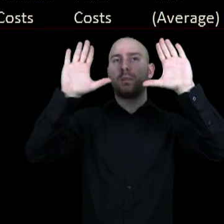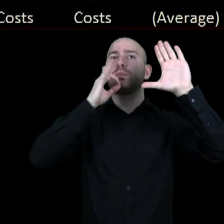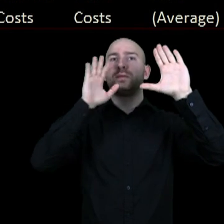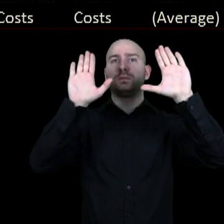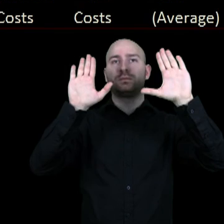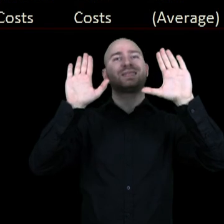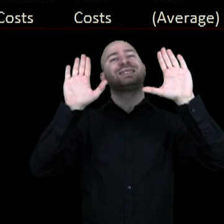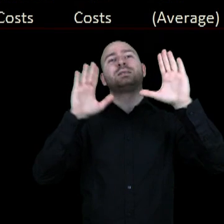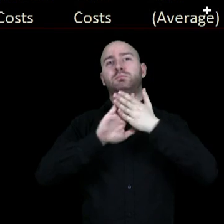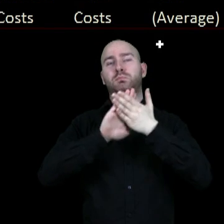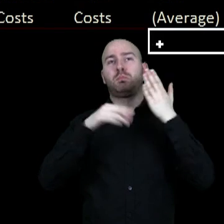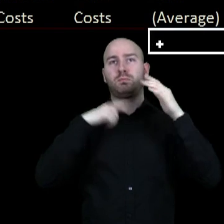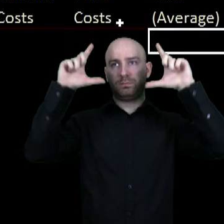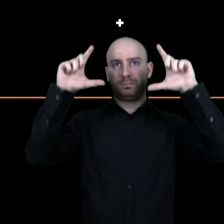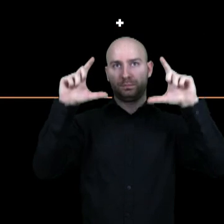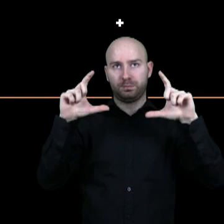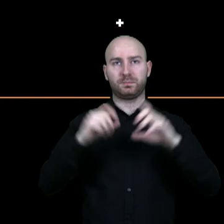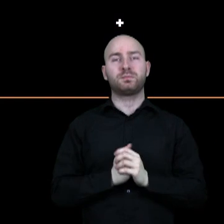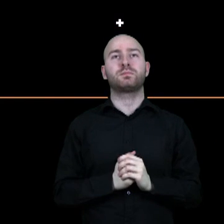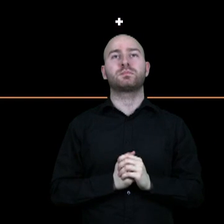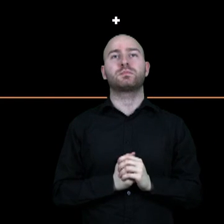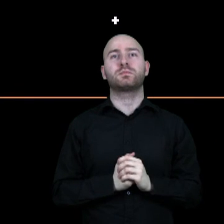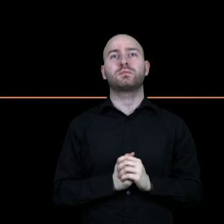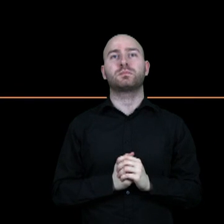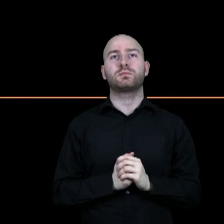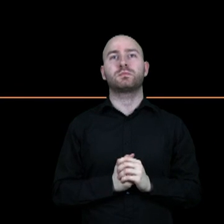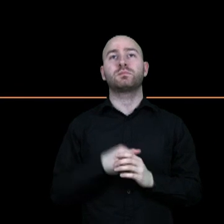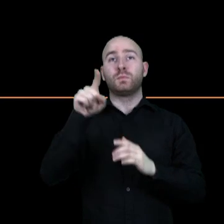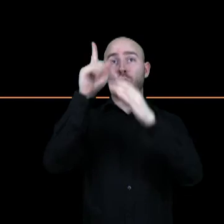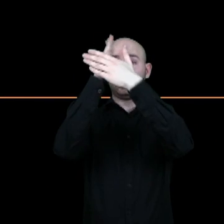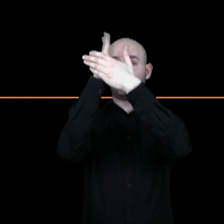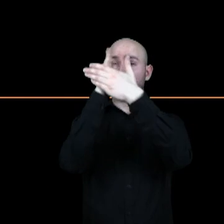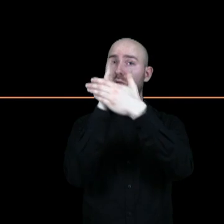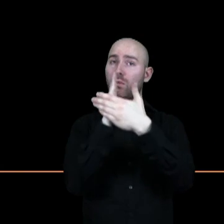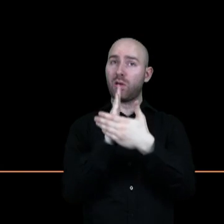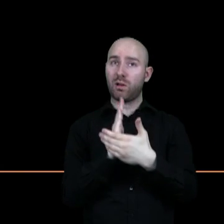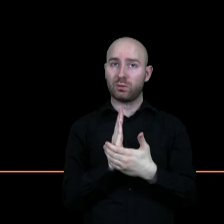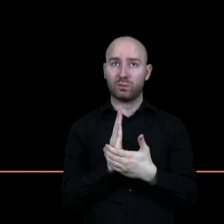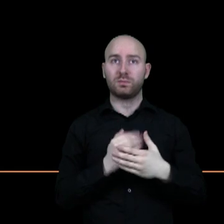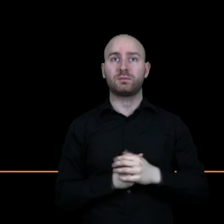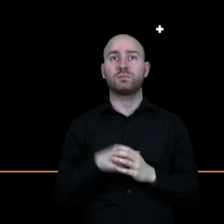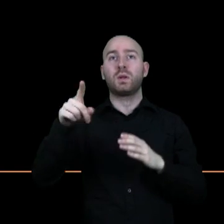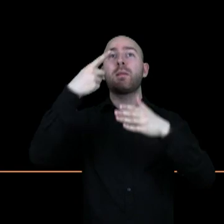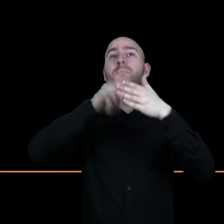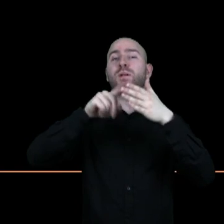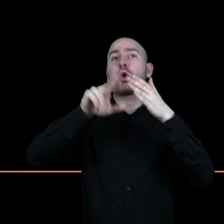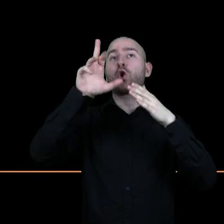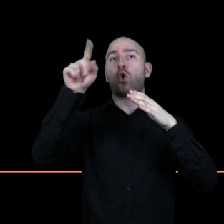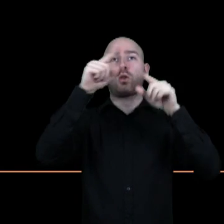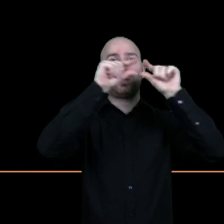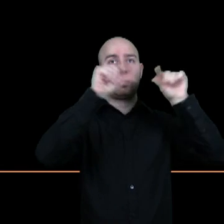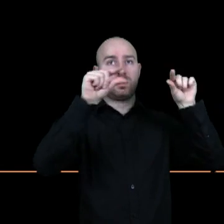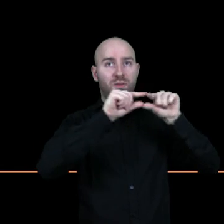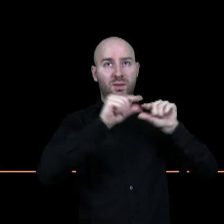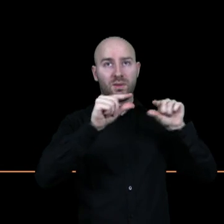Powinno być nad wszystkim, ale trudno. Przesunę trochę. O, mamy problem. Wszystkie średnie to wartości